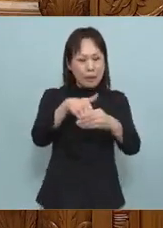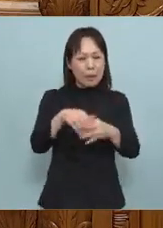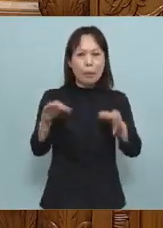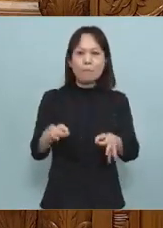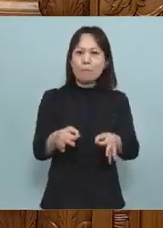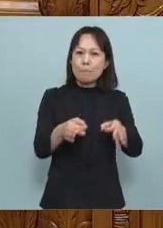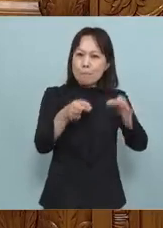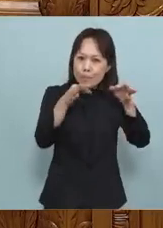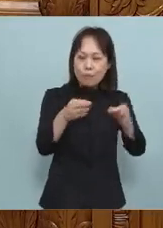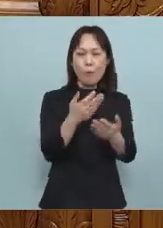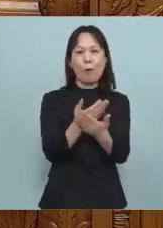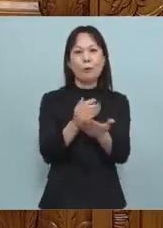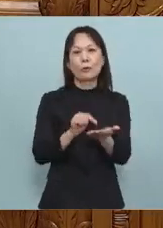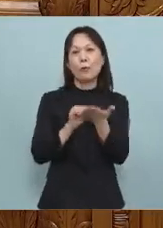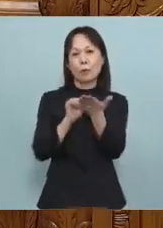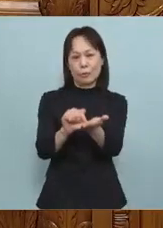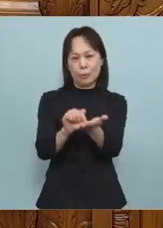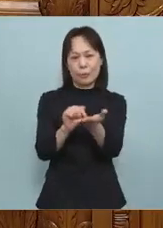よう要求いたします。